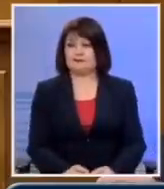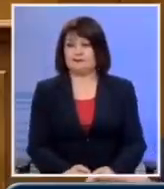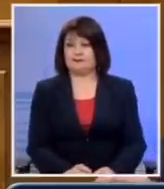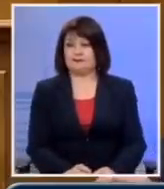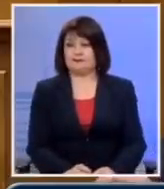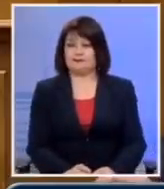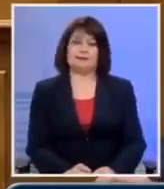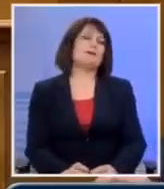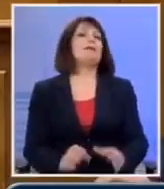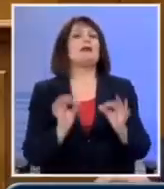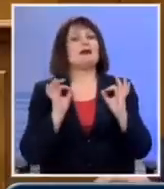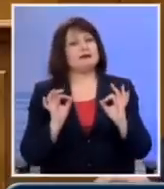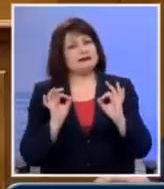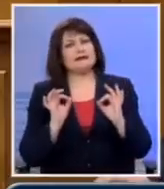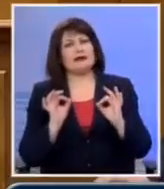Και βεβαίως,